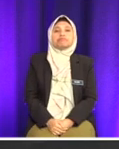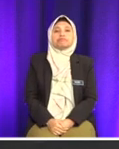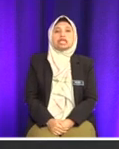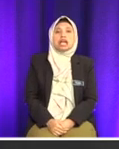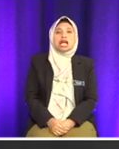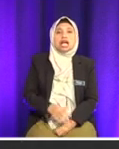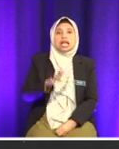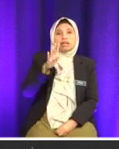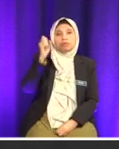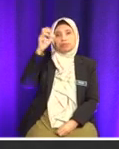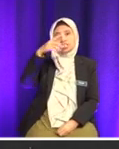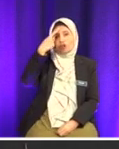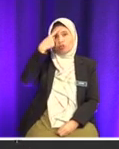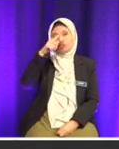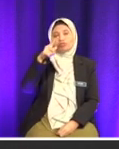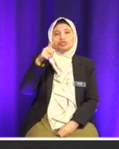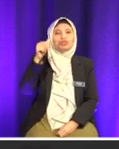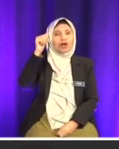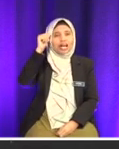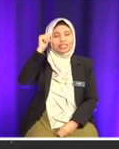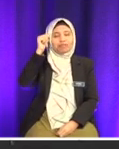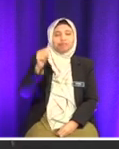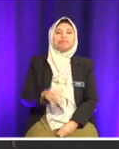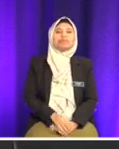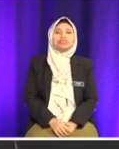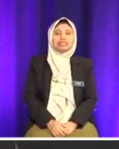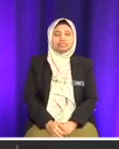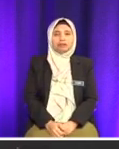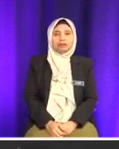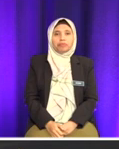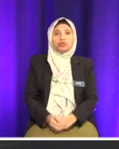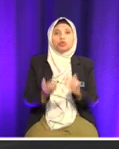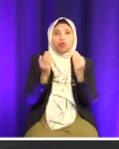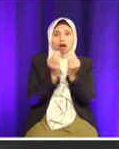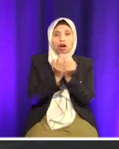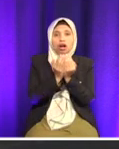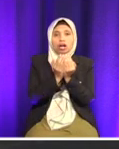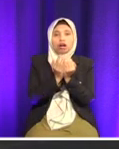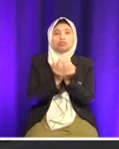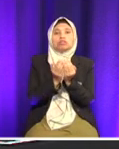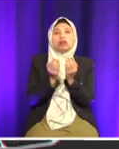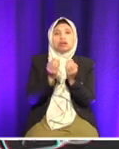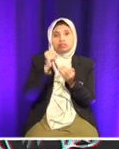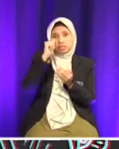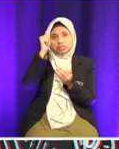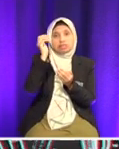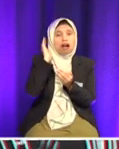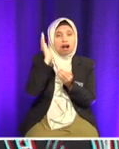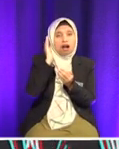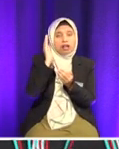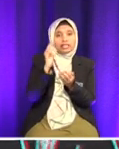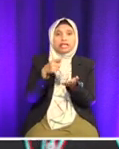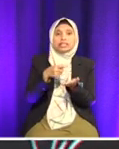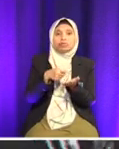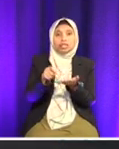5 bintang 5 bintang 5 bintang doa yang dimaful kali ya doa yang paling